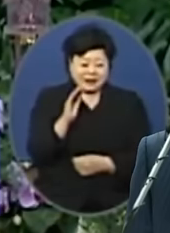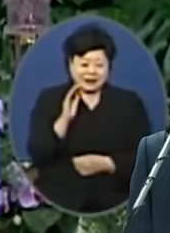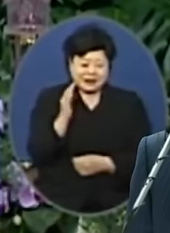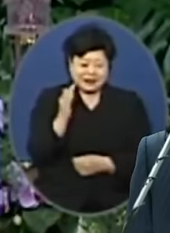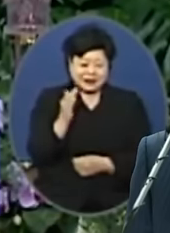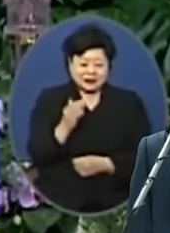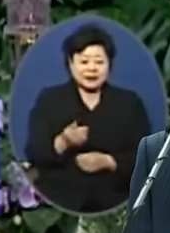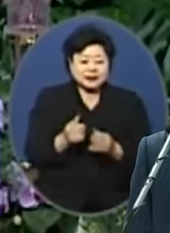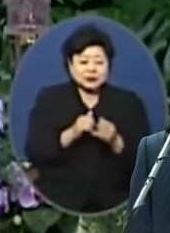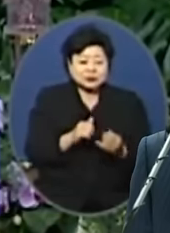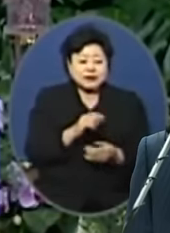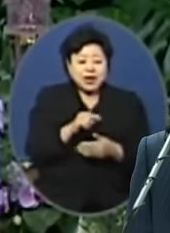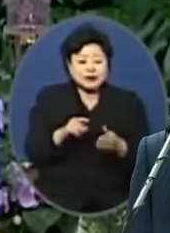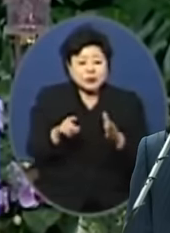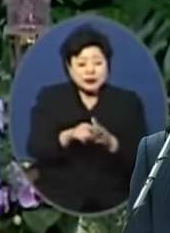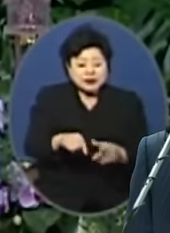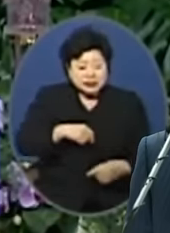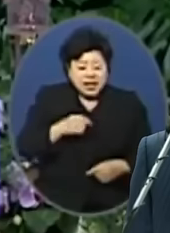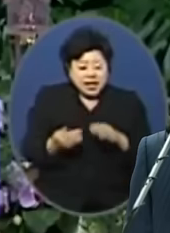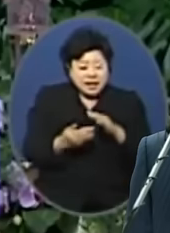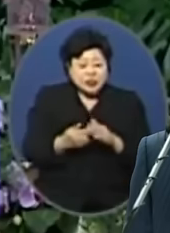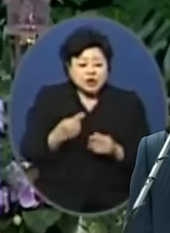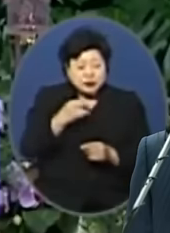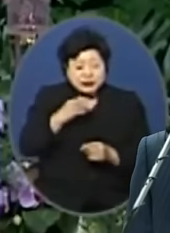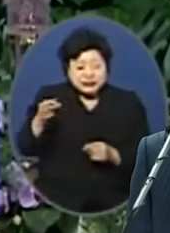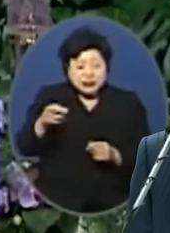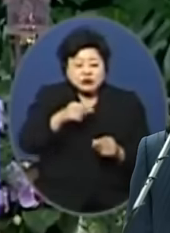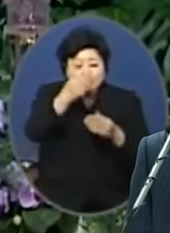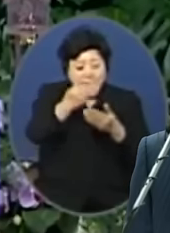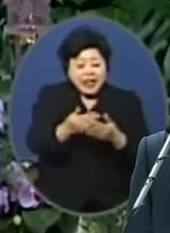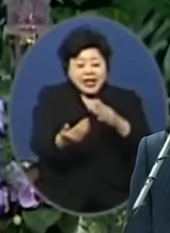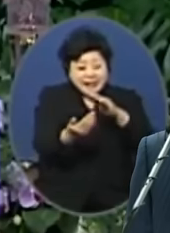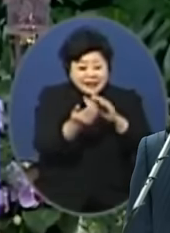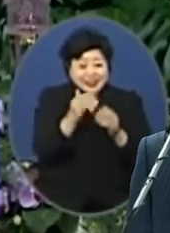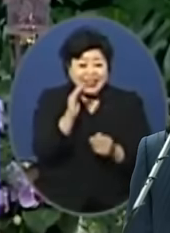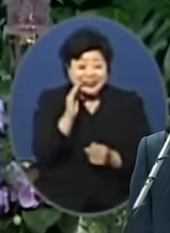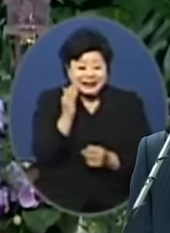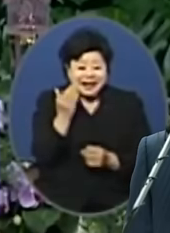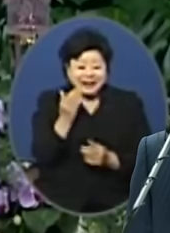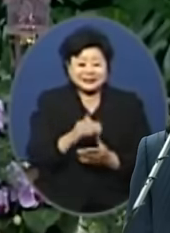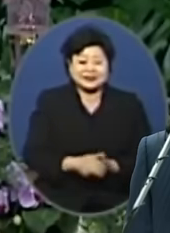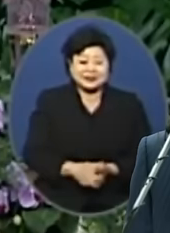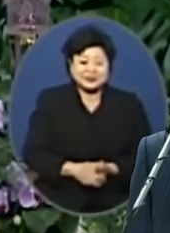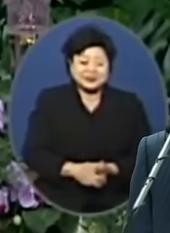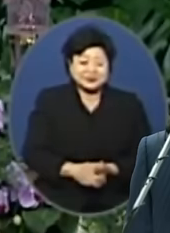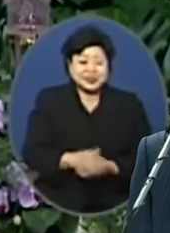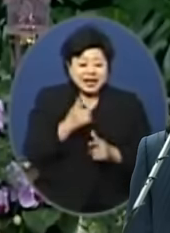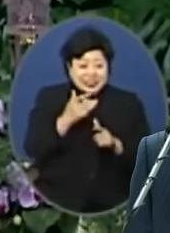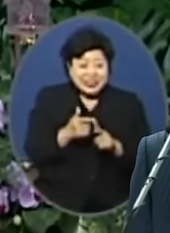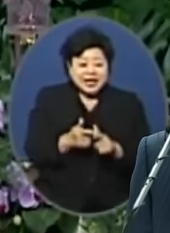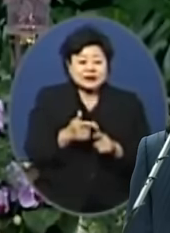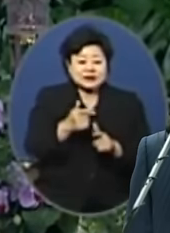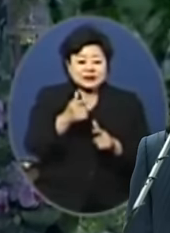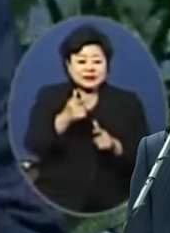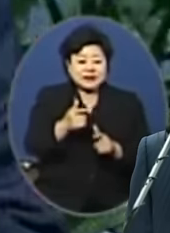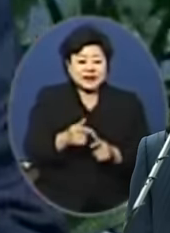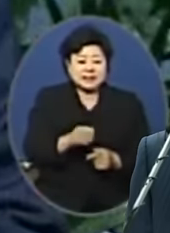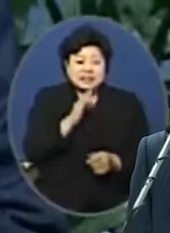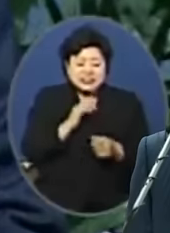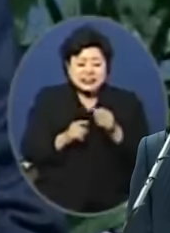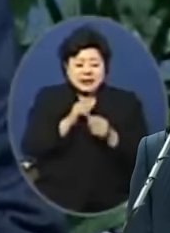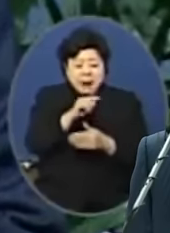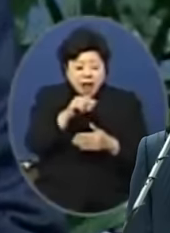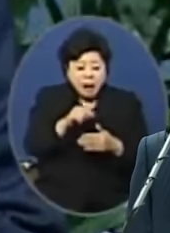받으리라. 사람의 마음으로 믿어 의에 이르고 입으로 시인하여 구원에 이르느니라. 예수 그리스도에 대한 진리를